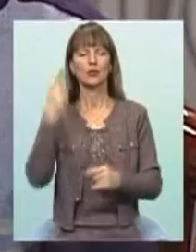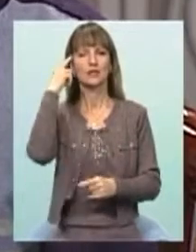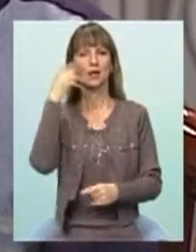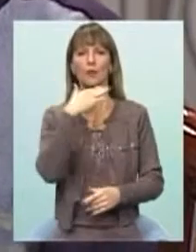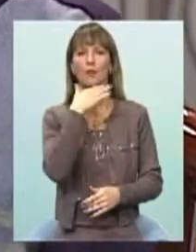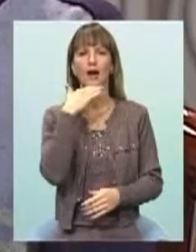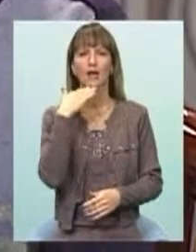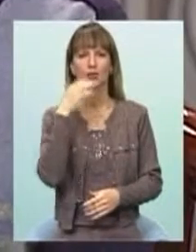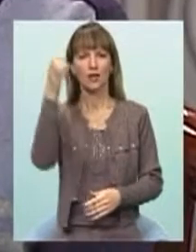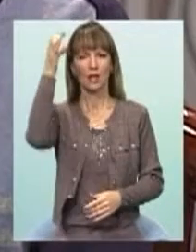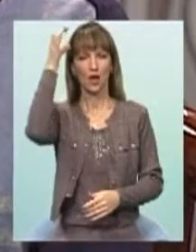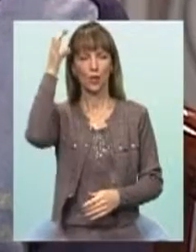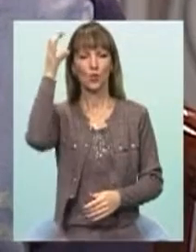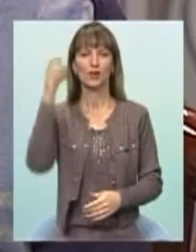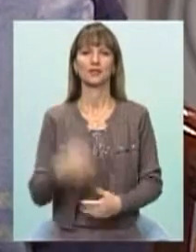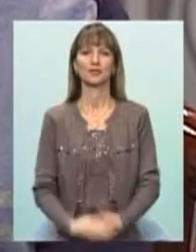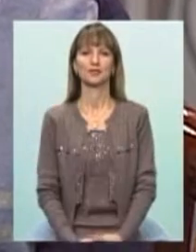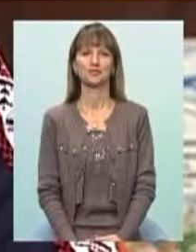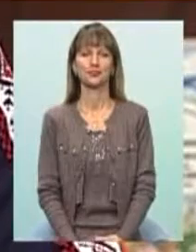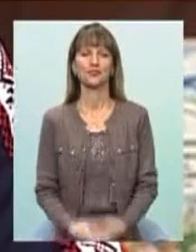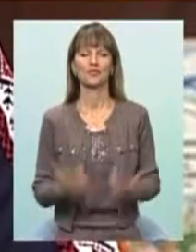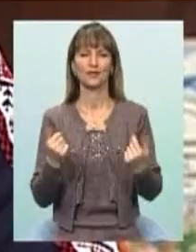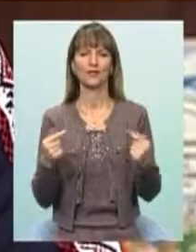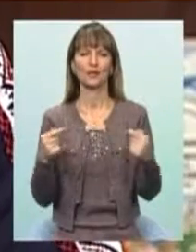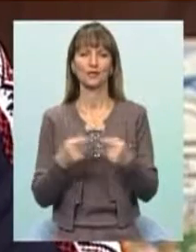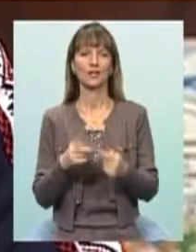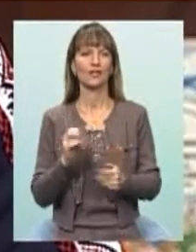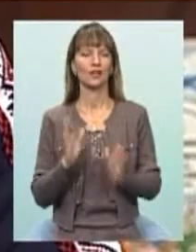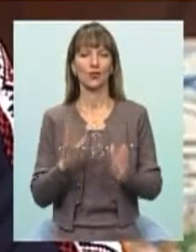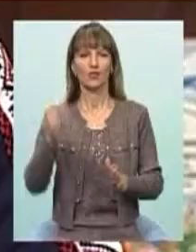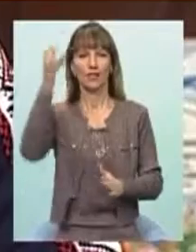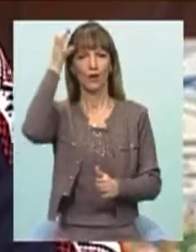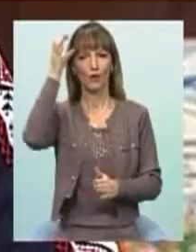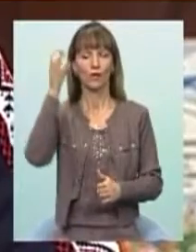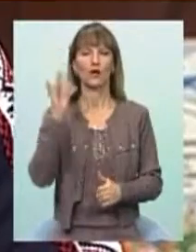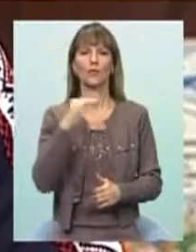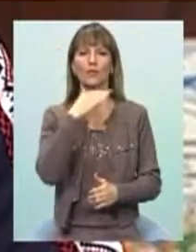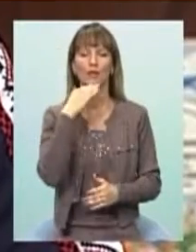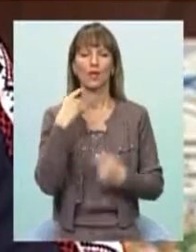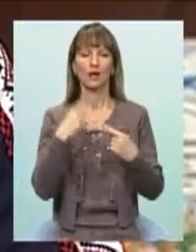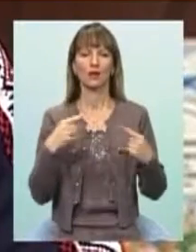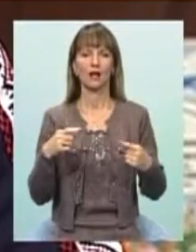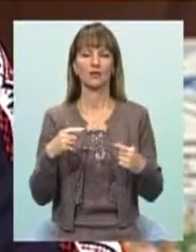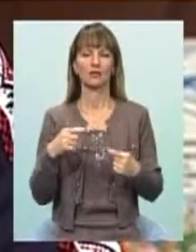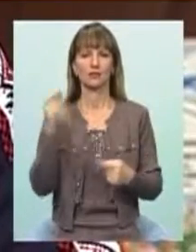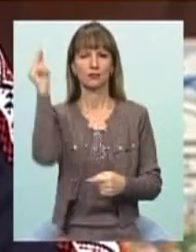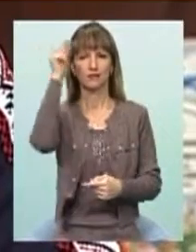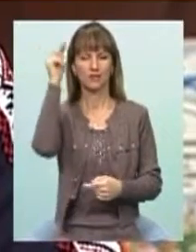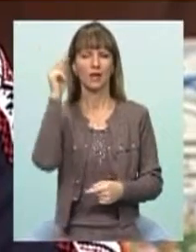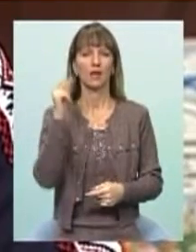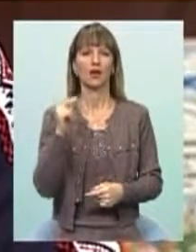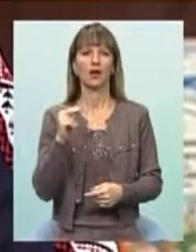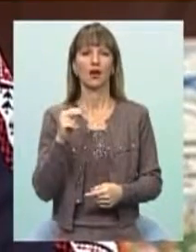багато науки. Так, дійсно. І не тільки науки, а дуже багато таких дисциплін. А насправді метеоролог